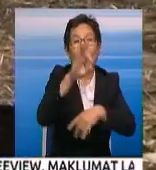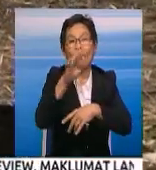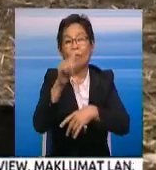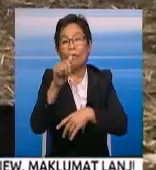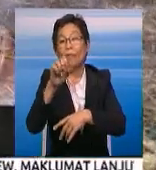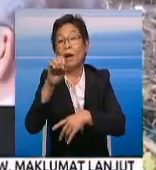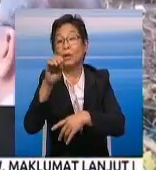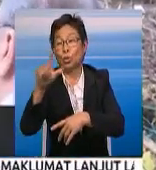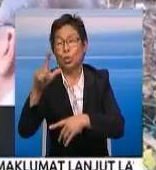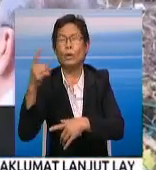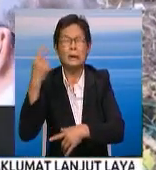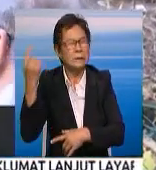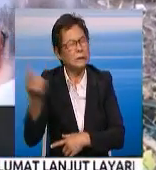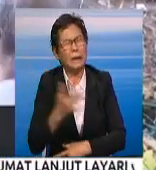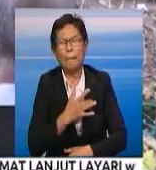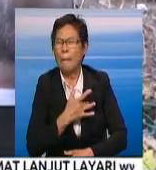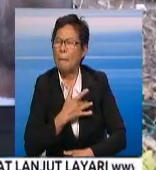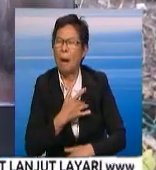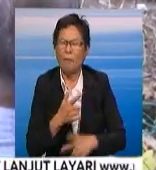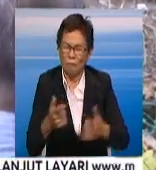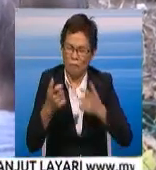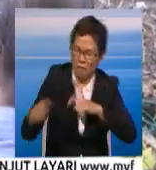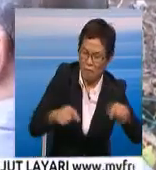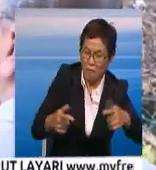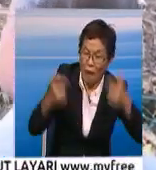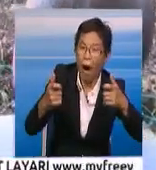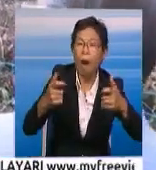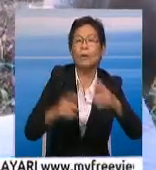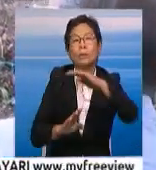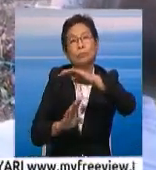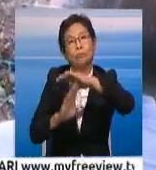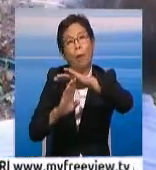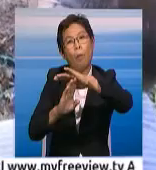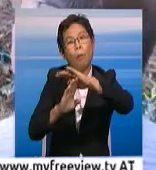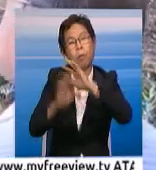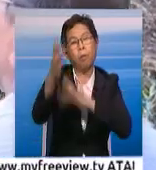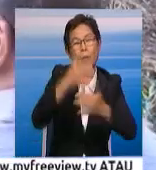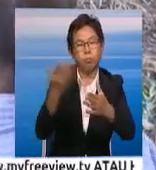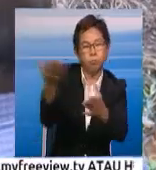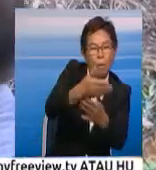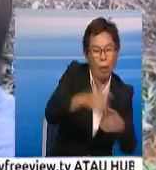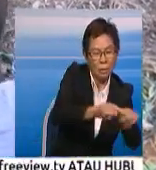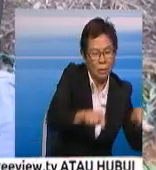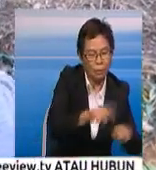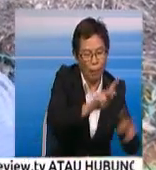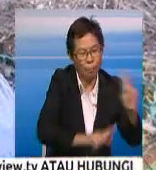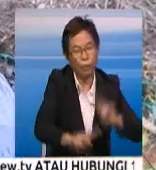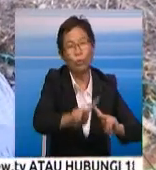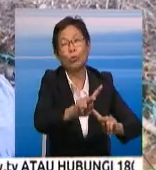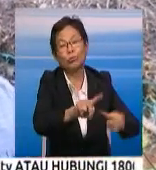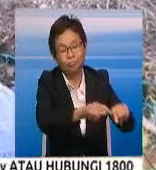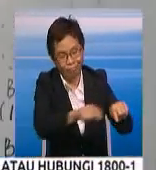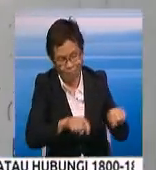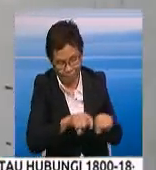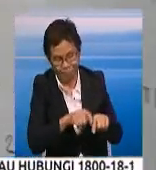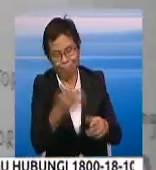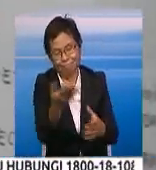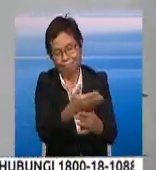pihaknya sentiasa peka dan segera bertindak bagi mengelak kebakaran menjejaskan kawasan penduduk setempat.